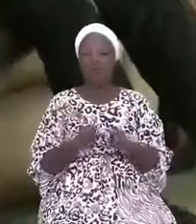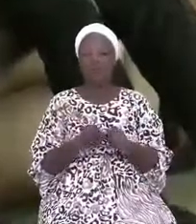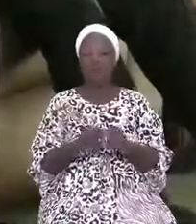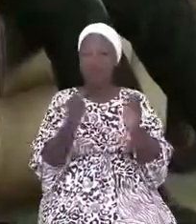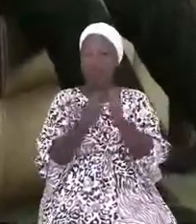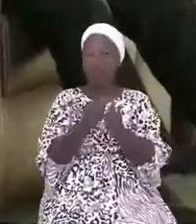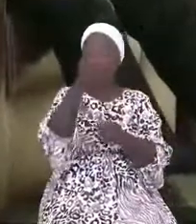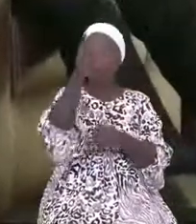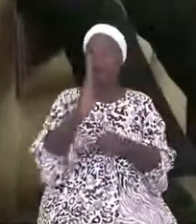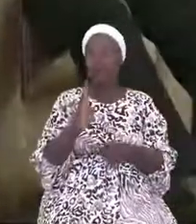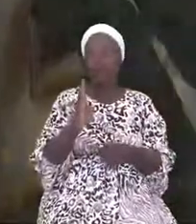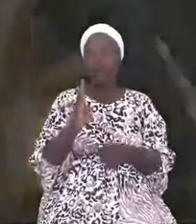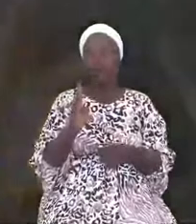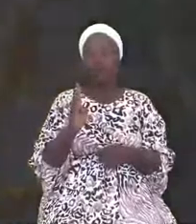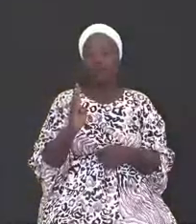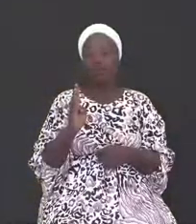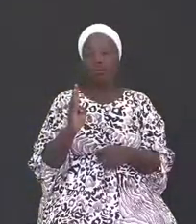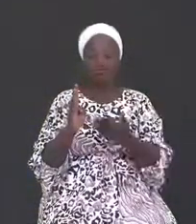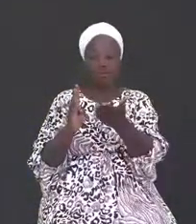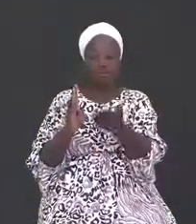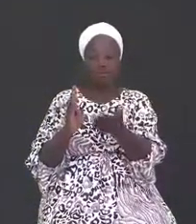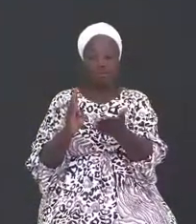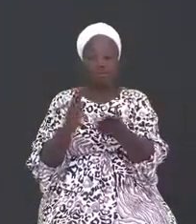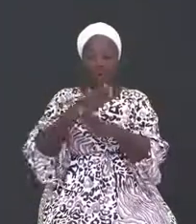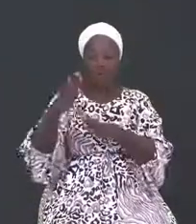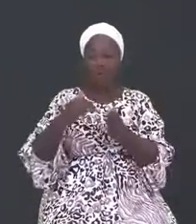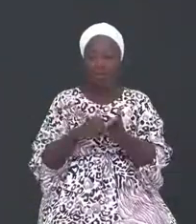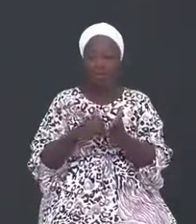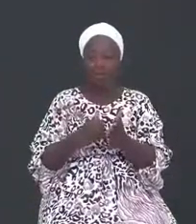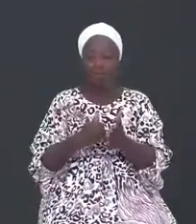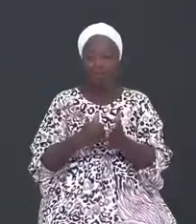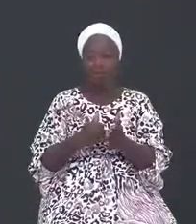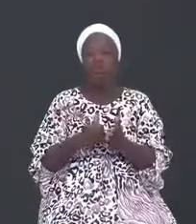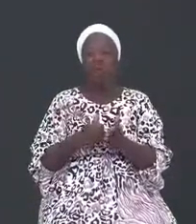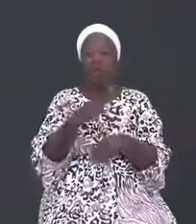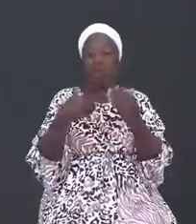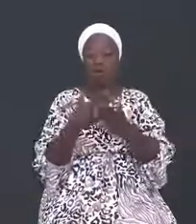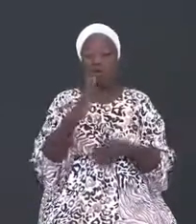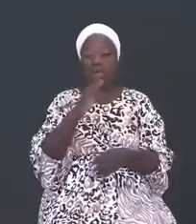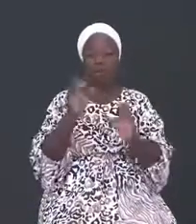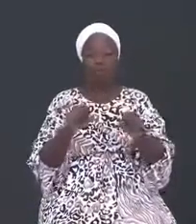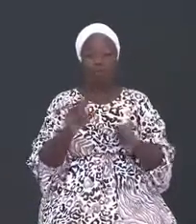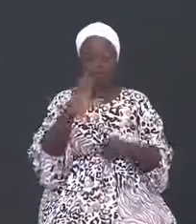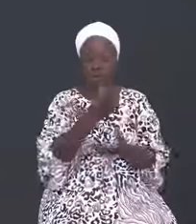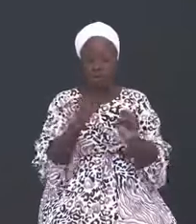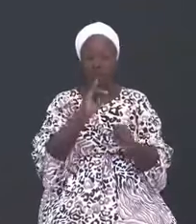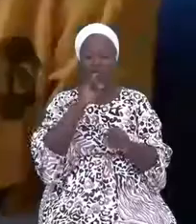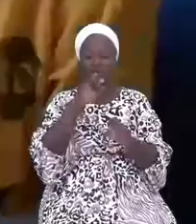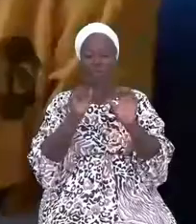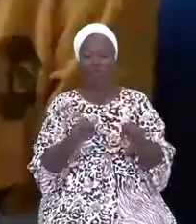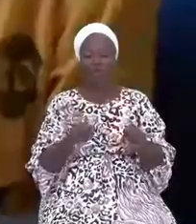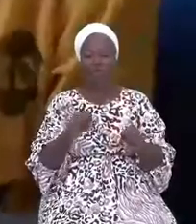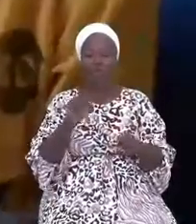Car tout est possible à Dieu. Ton salut est possible. Ta rédemption est